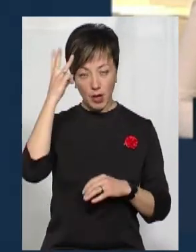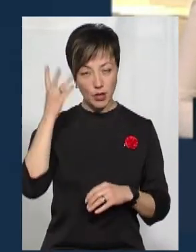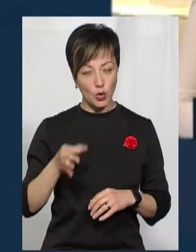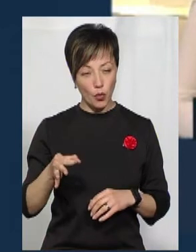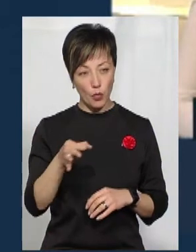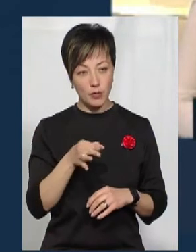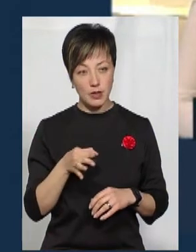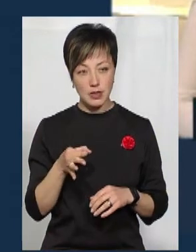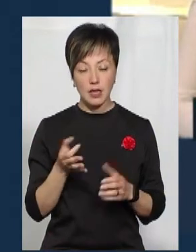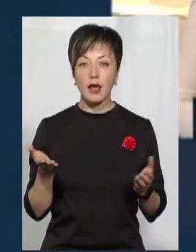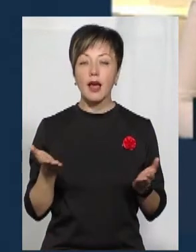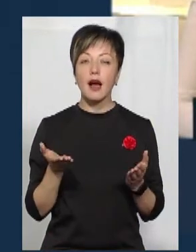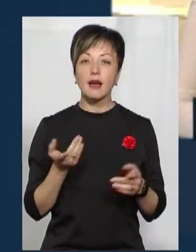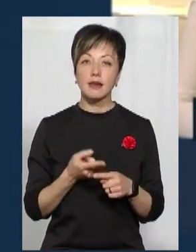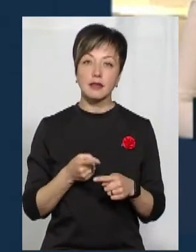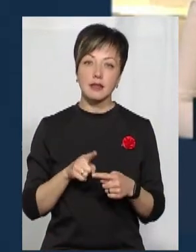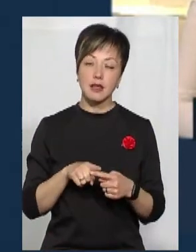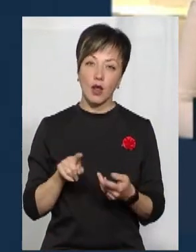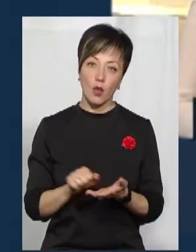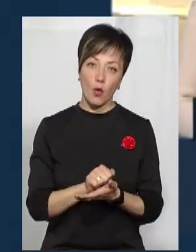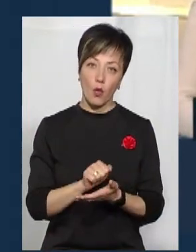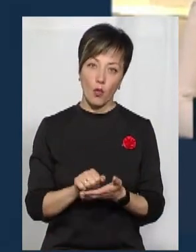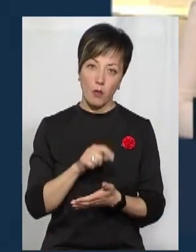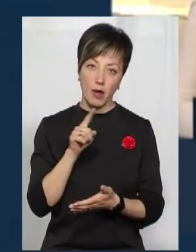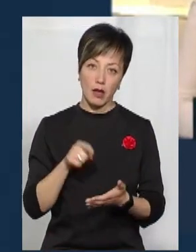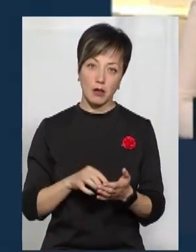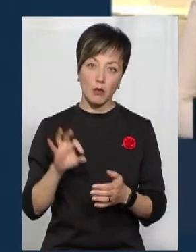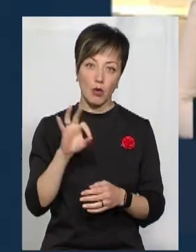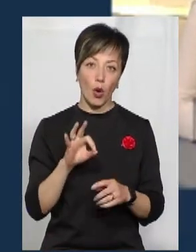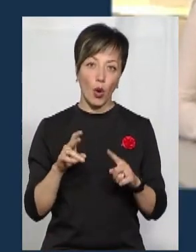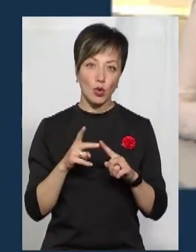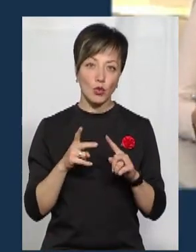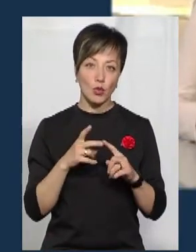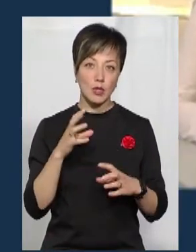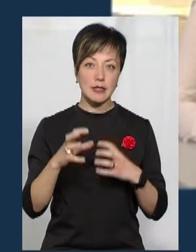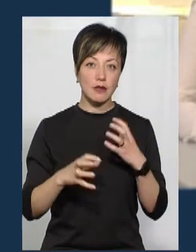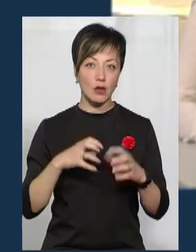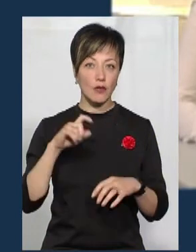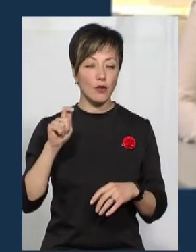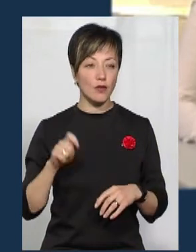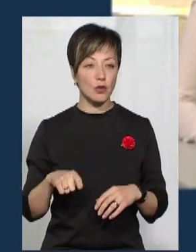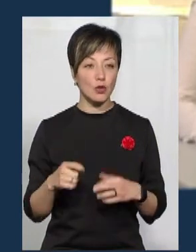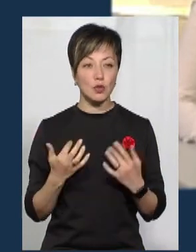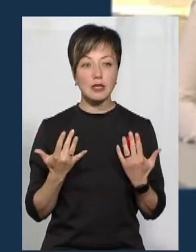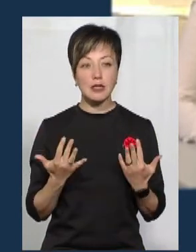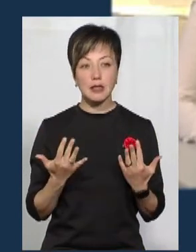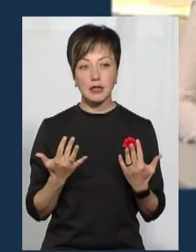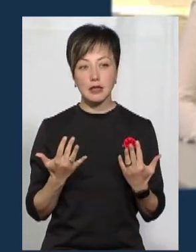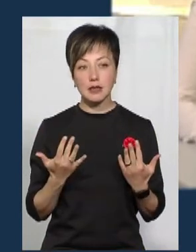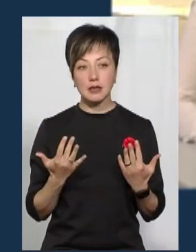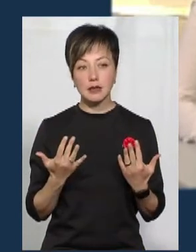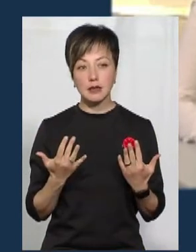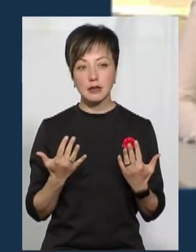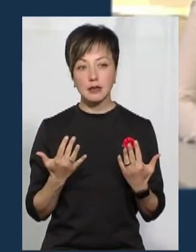області, які це документи, ну, власне, про Другу світову війну? І скільки їх? Ну,